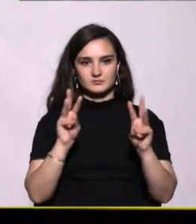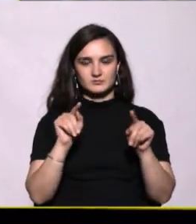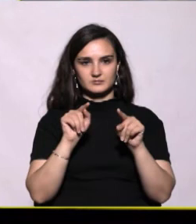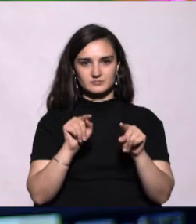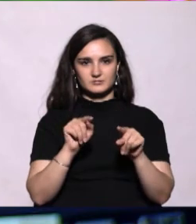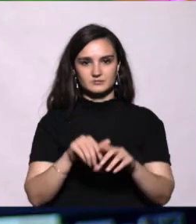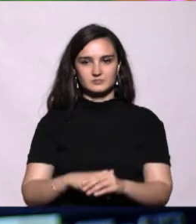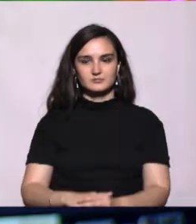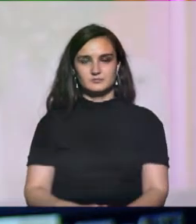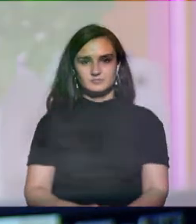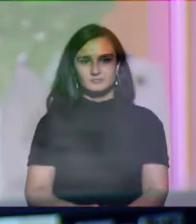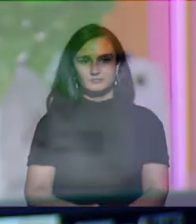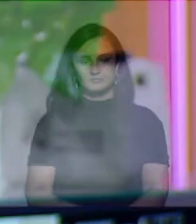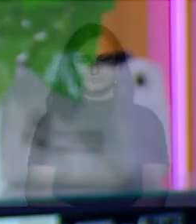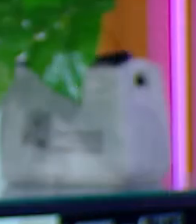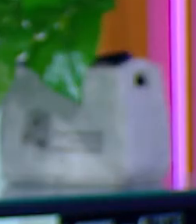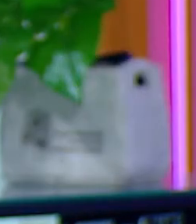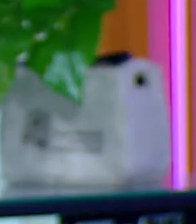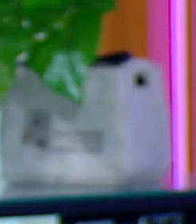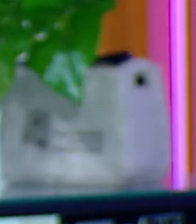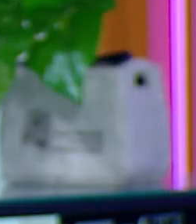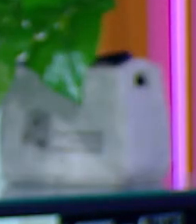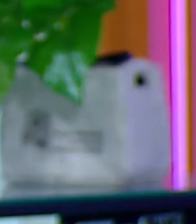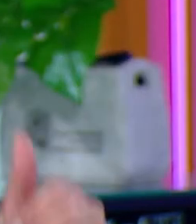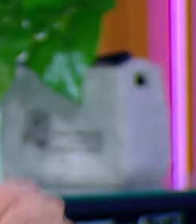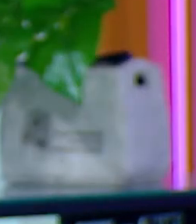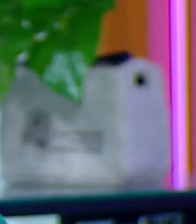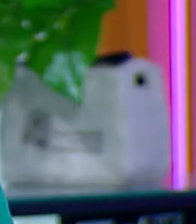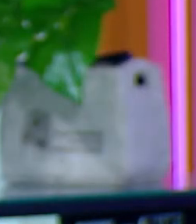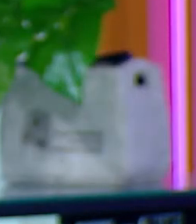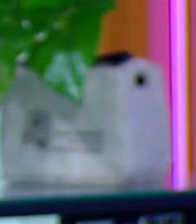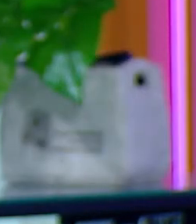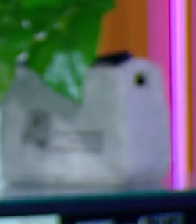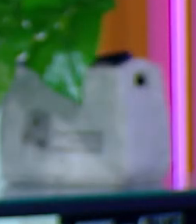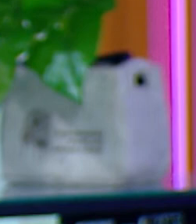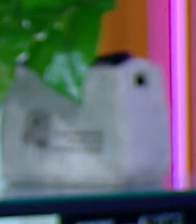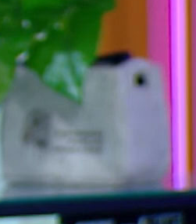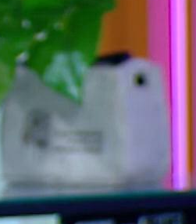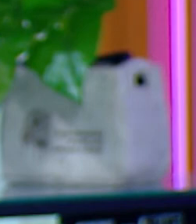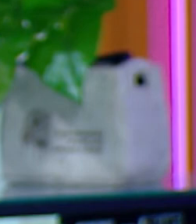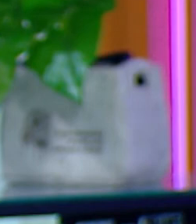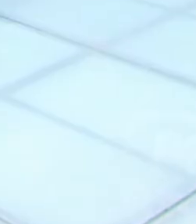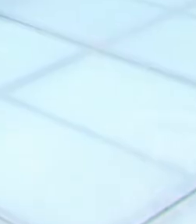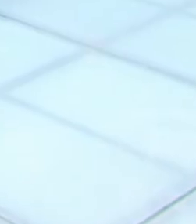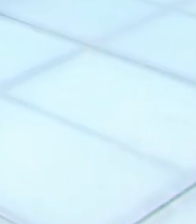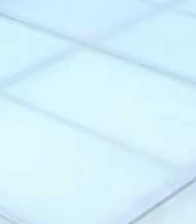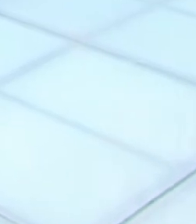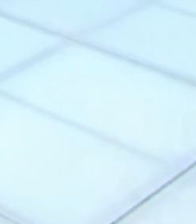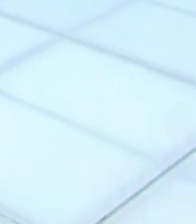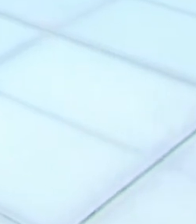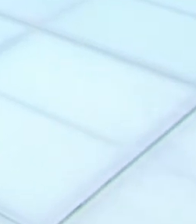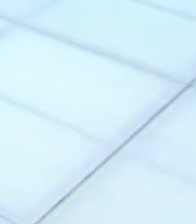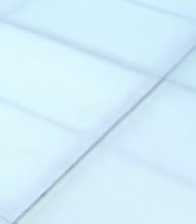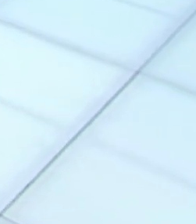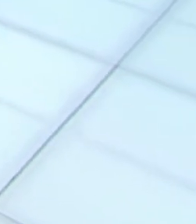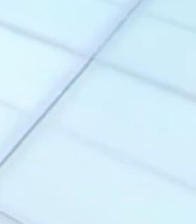screen. საშინაო დავალება, გთხოვთ, გამოგვიგზავნოთ ეკრანზე მოცემულ მისამართზე. Bye.